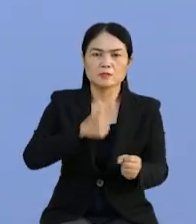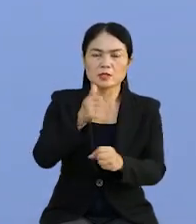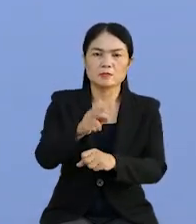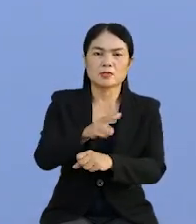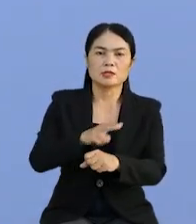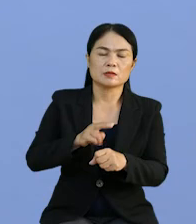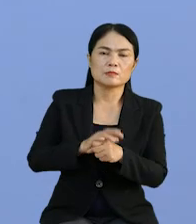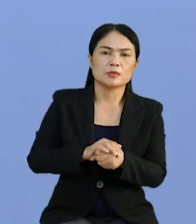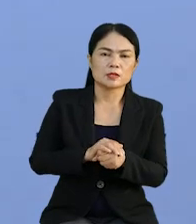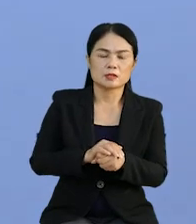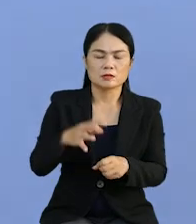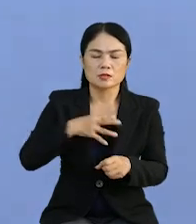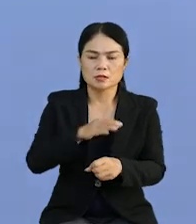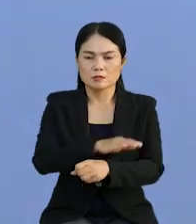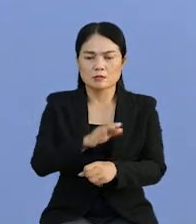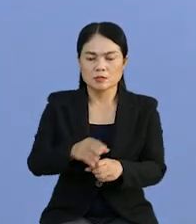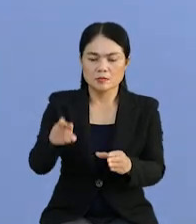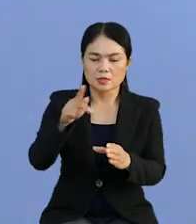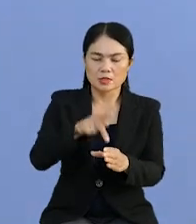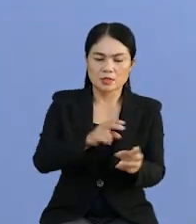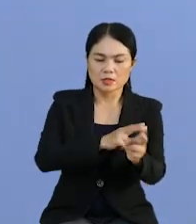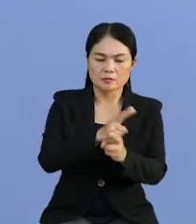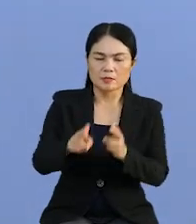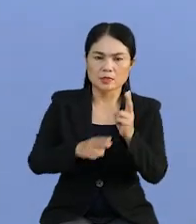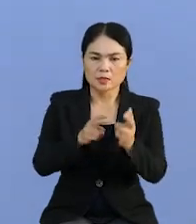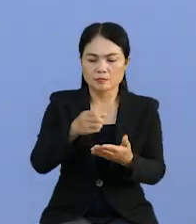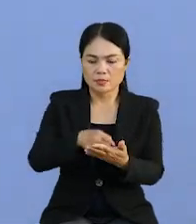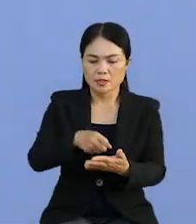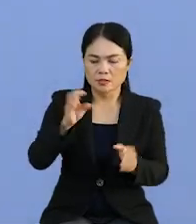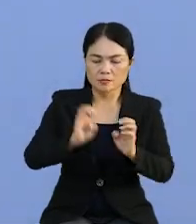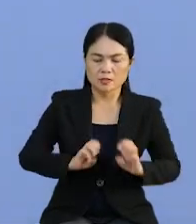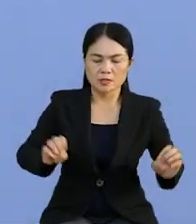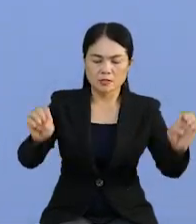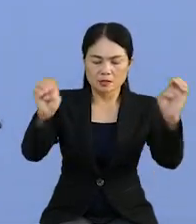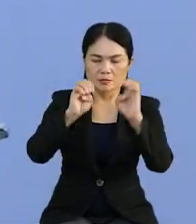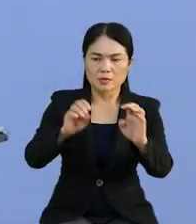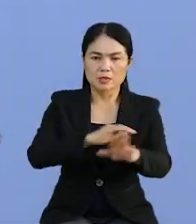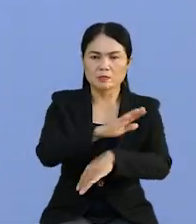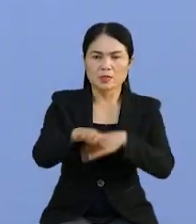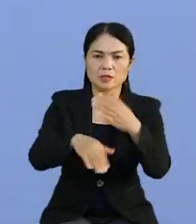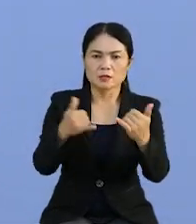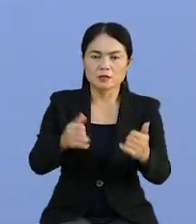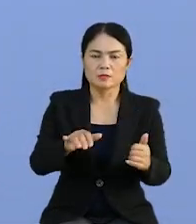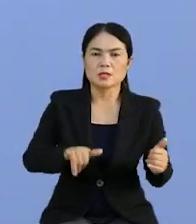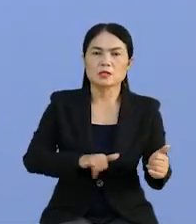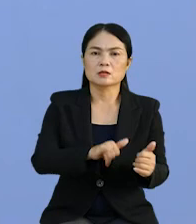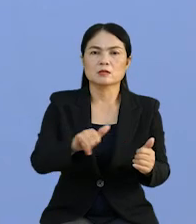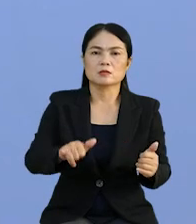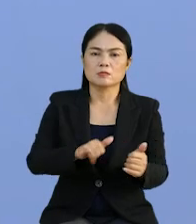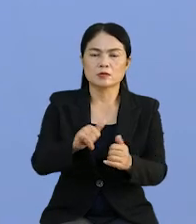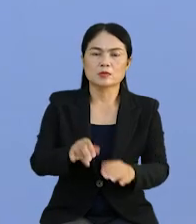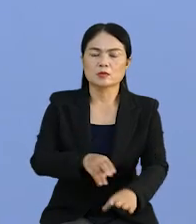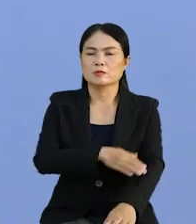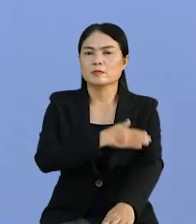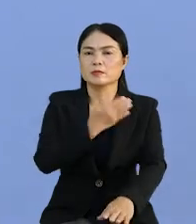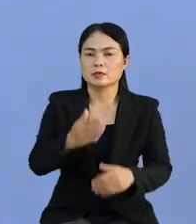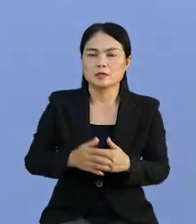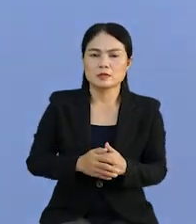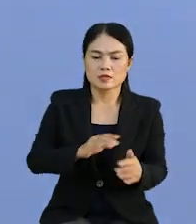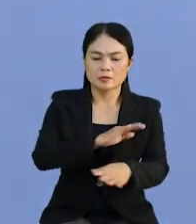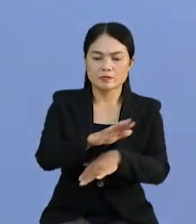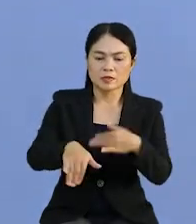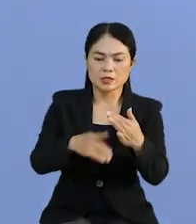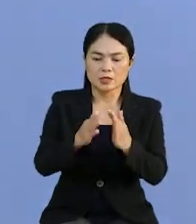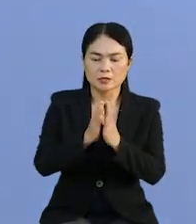จีดดังจังไอโกนโจรวมไทยแดดสาสมบัติธรรมจีดแตงอ๋อนี่ไอบ้านกงวงบาดออก